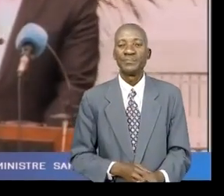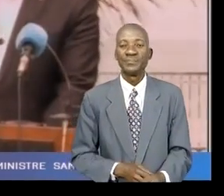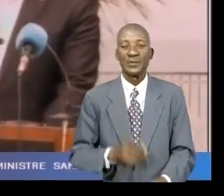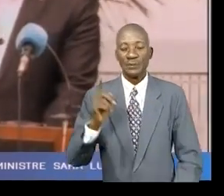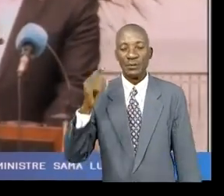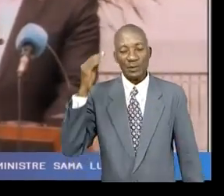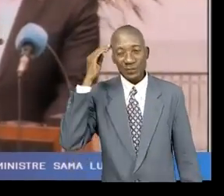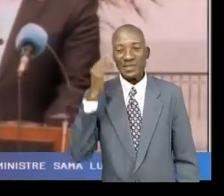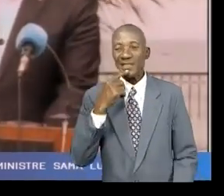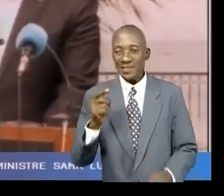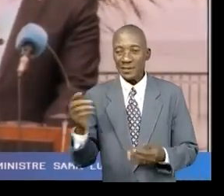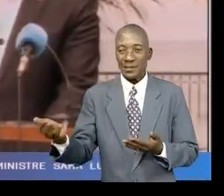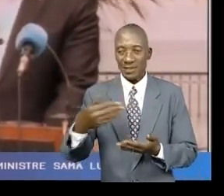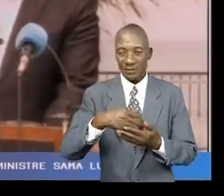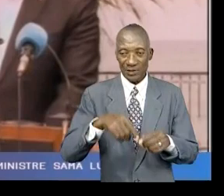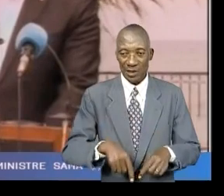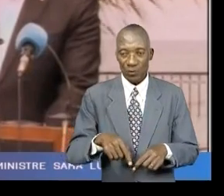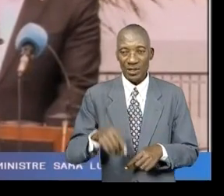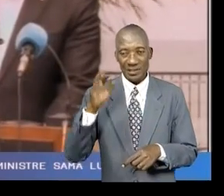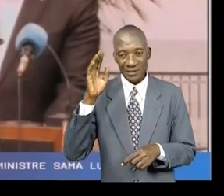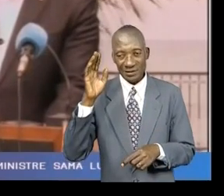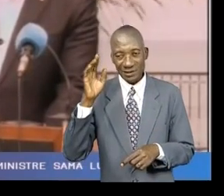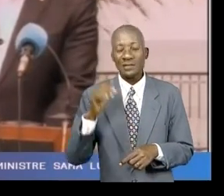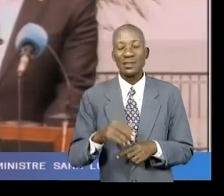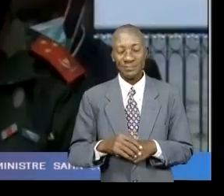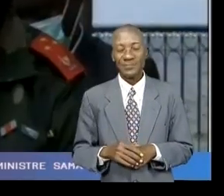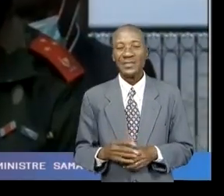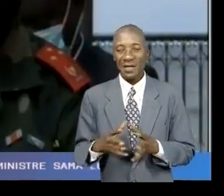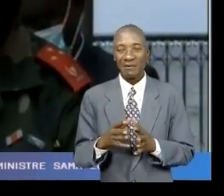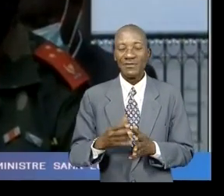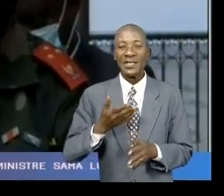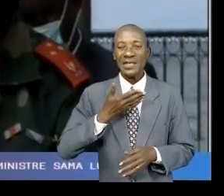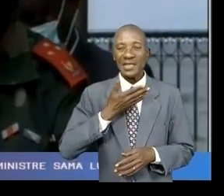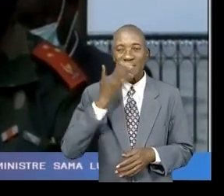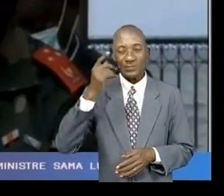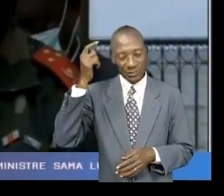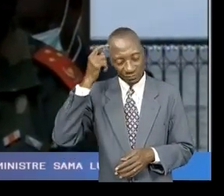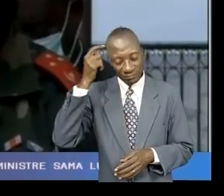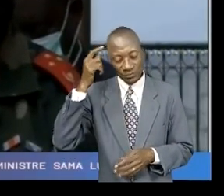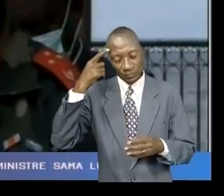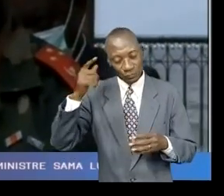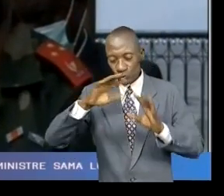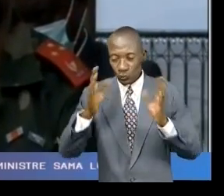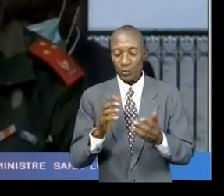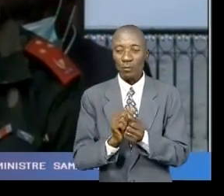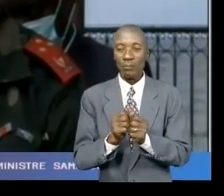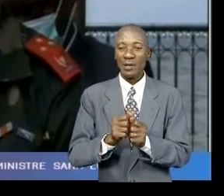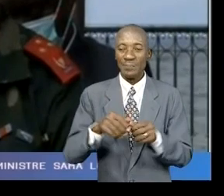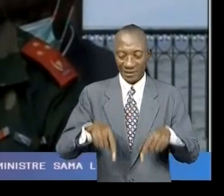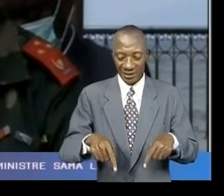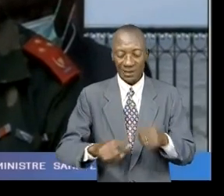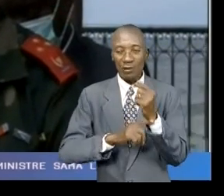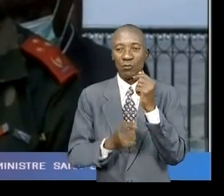Kinshasa en gardant un œil vigilant sur ce qui se passe ici.